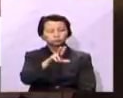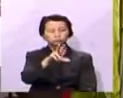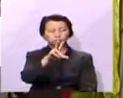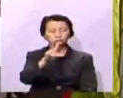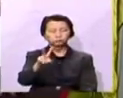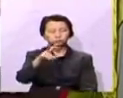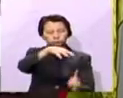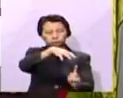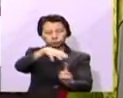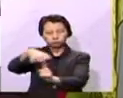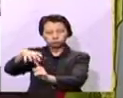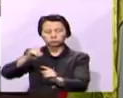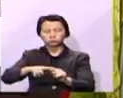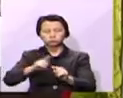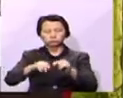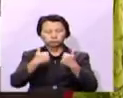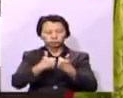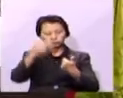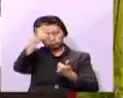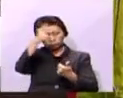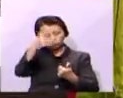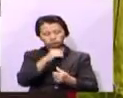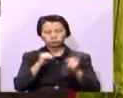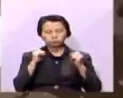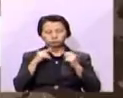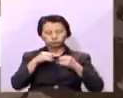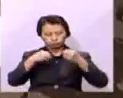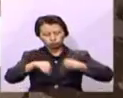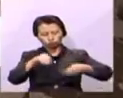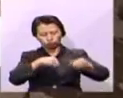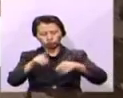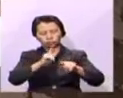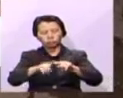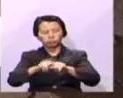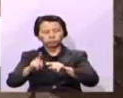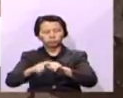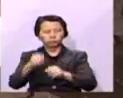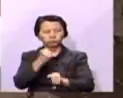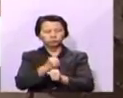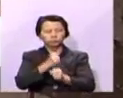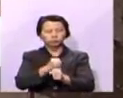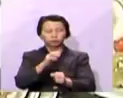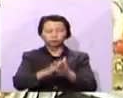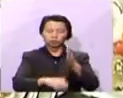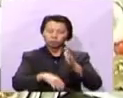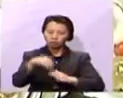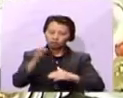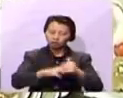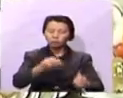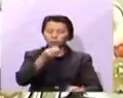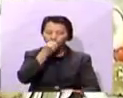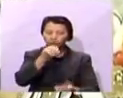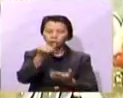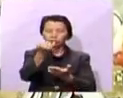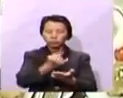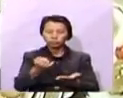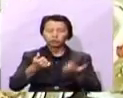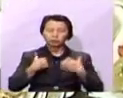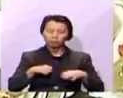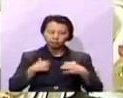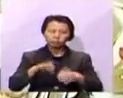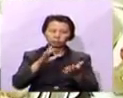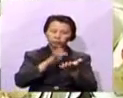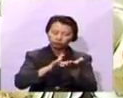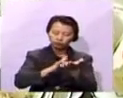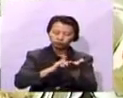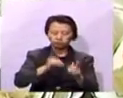32 gerai dari pelbagai agensi kerajaan dan persendirian menjual pelbagai hasil kraf tangan, makanan, lukisan, pakaian dan